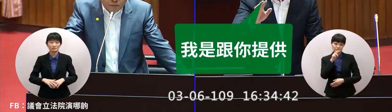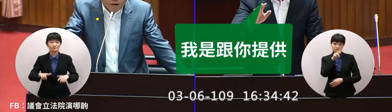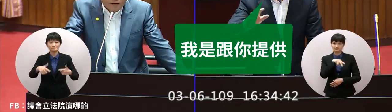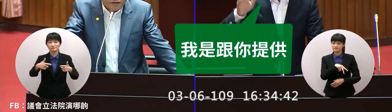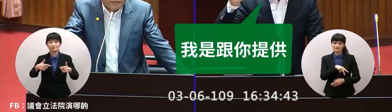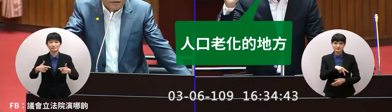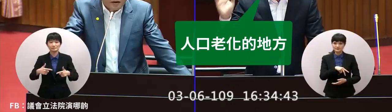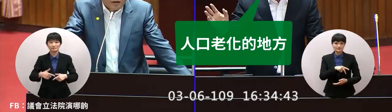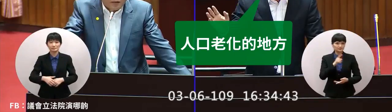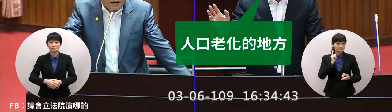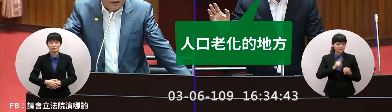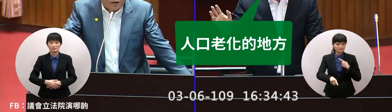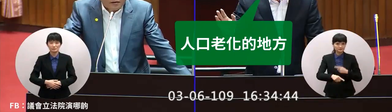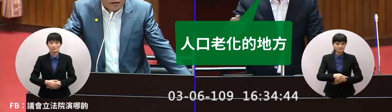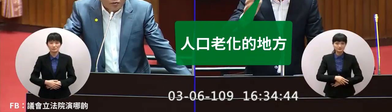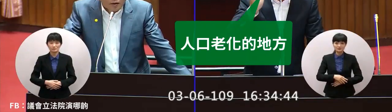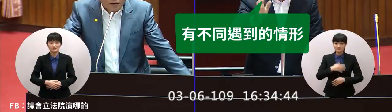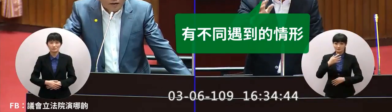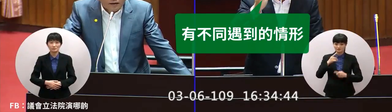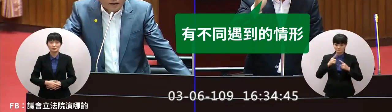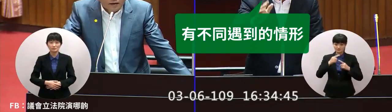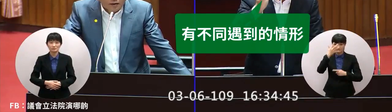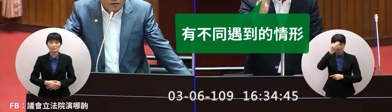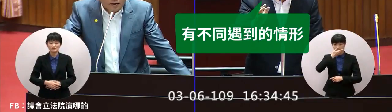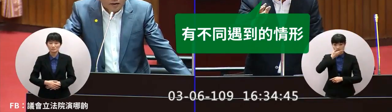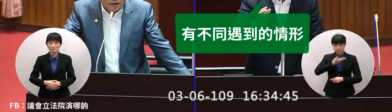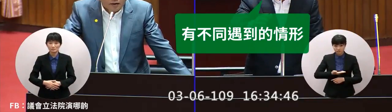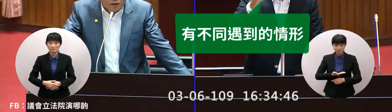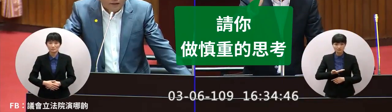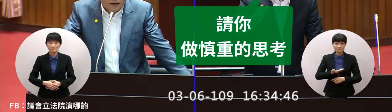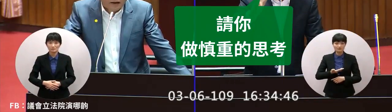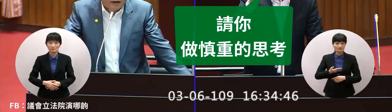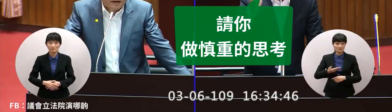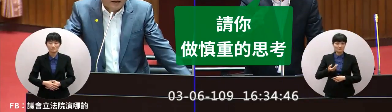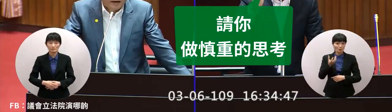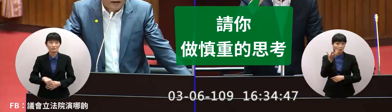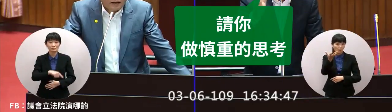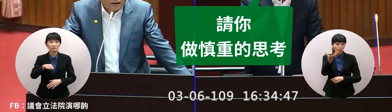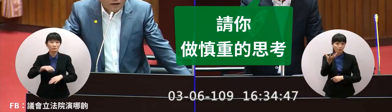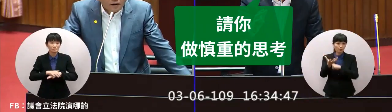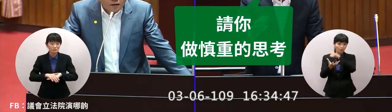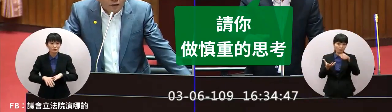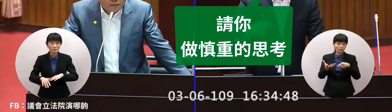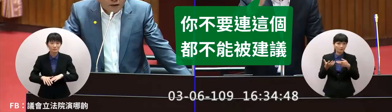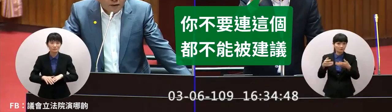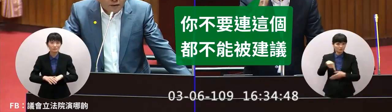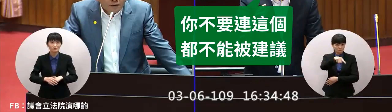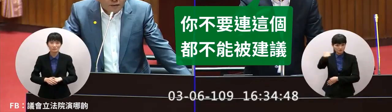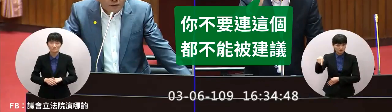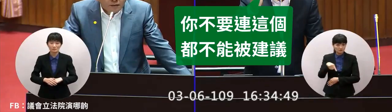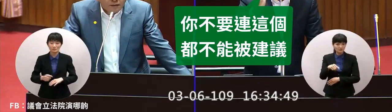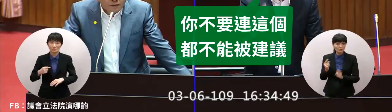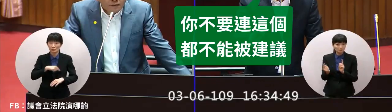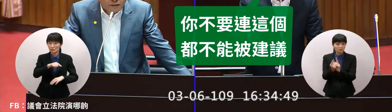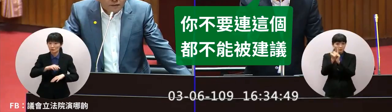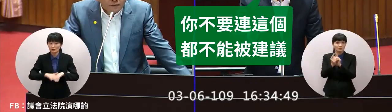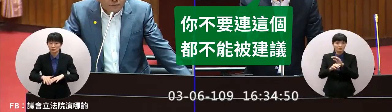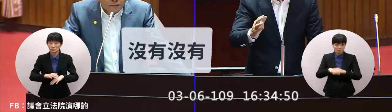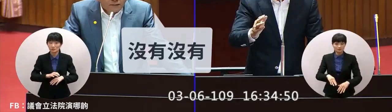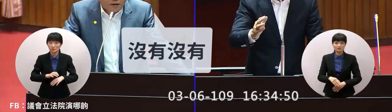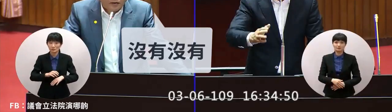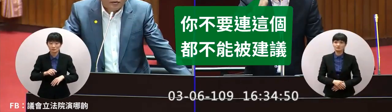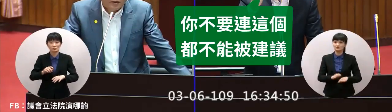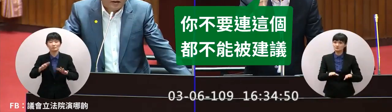是甲你提供人口老化的所在，有无同款拄着情形，请你做慎重的思考。你某人这都袂当讲建